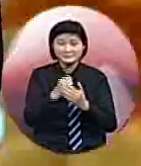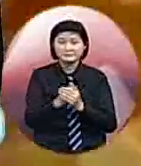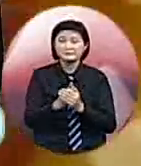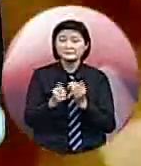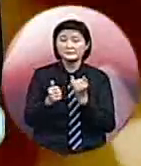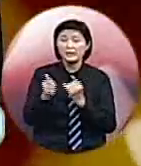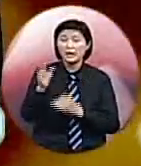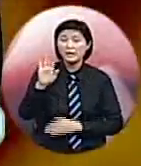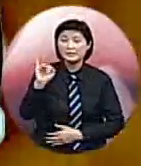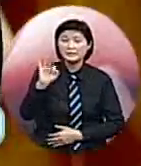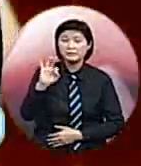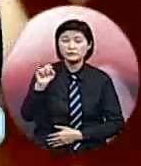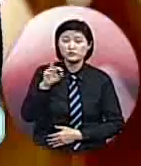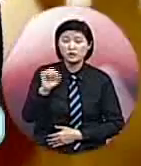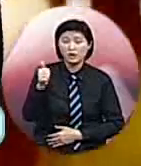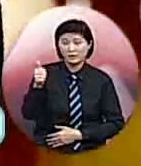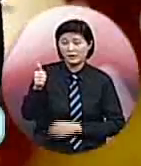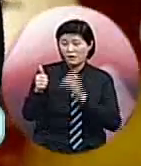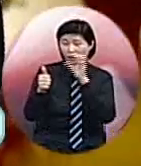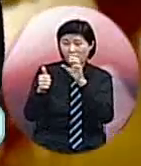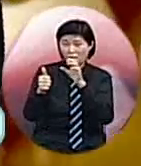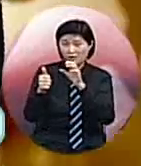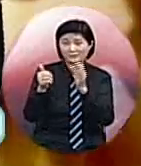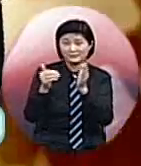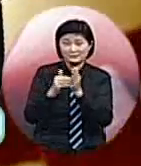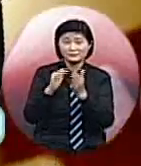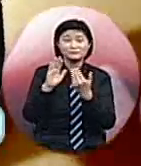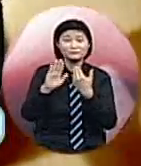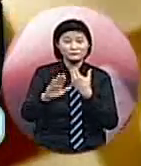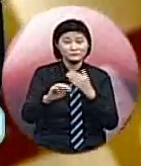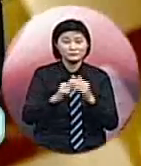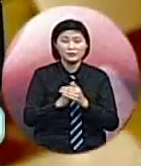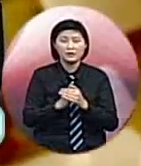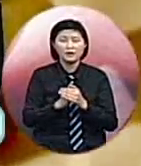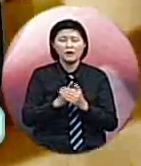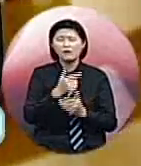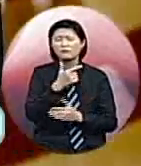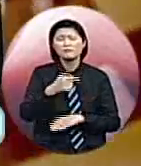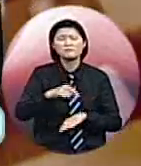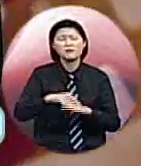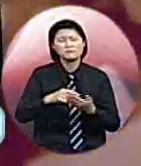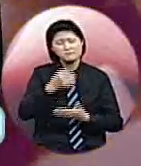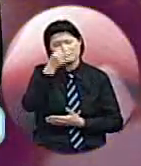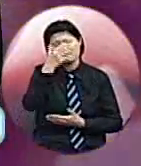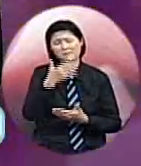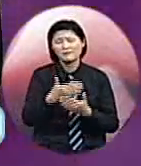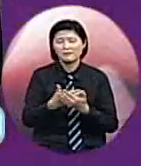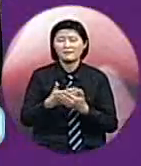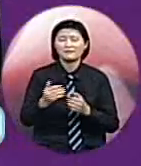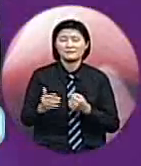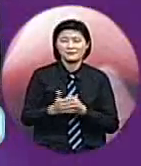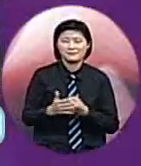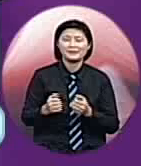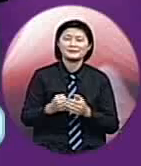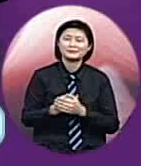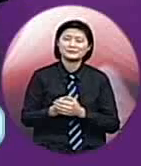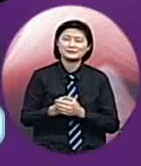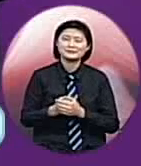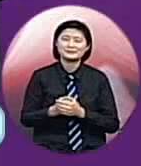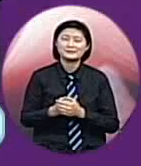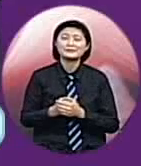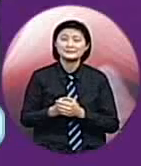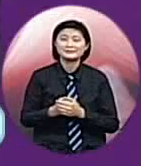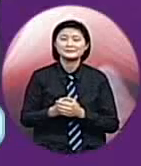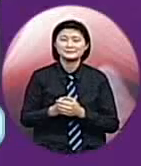부영 씨를 막 내가 막 혼냈더니 예. 끊고 나서 예. 어떻게 미안한지. 예, 괜찮아, 괜찮아. 그러대. 아, 괜찮아.